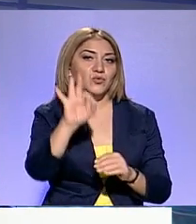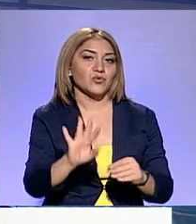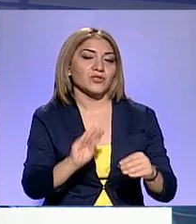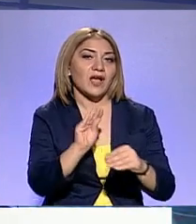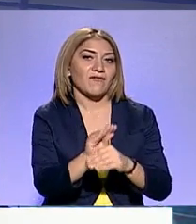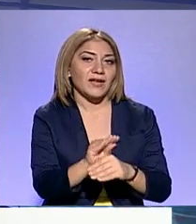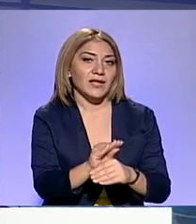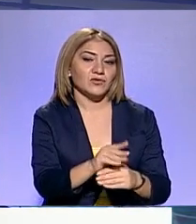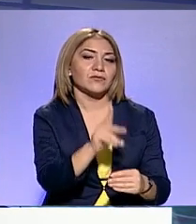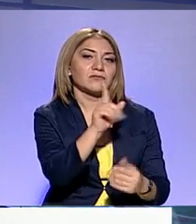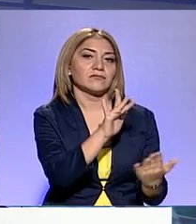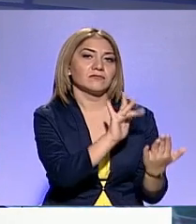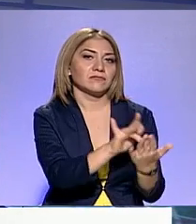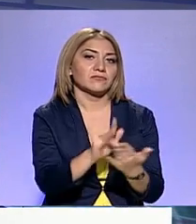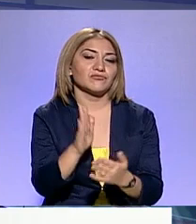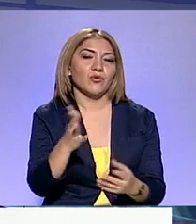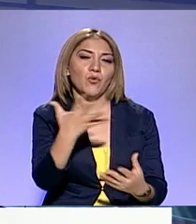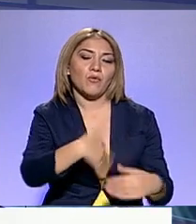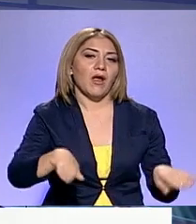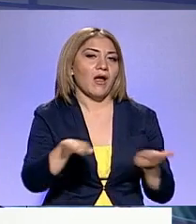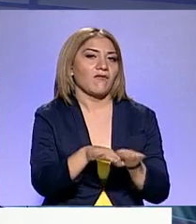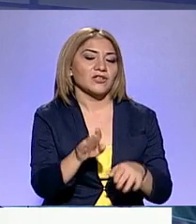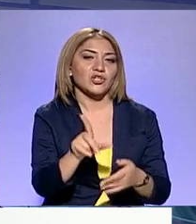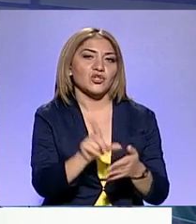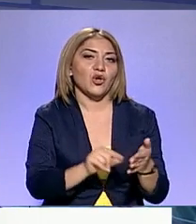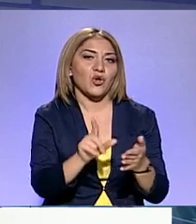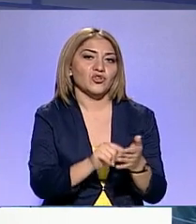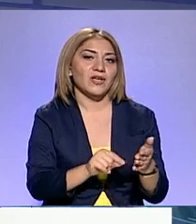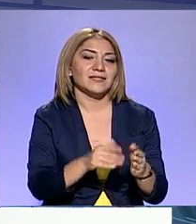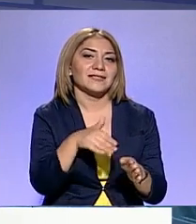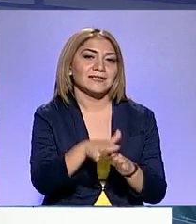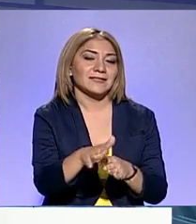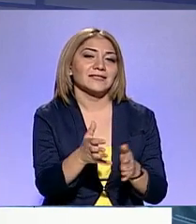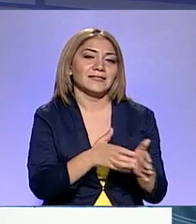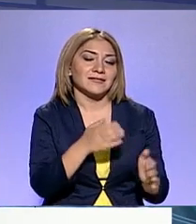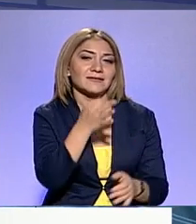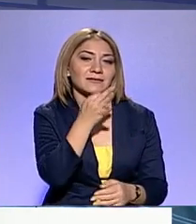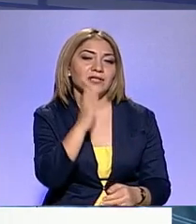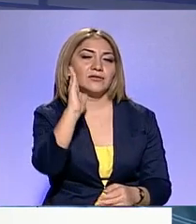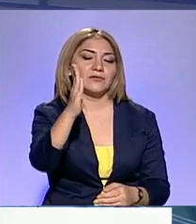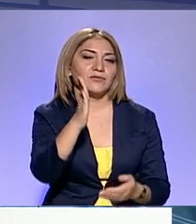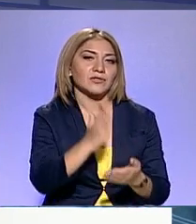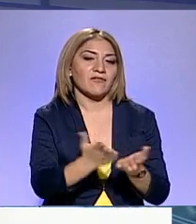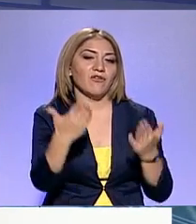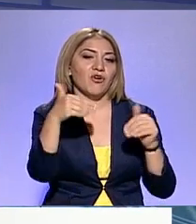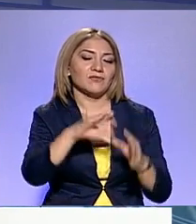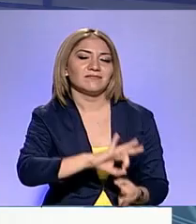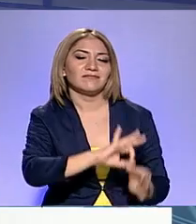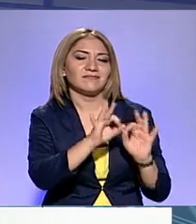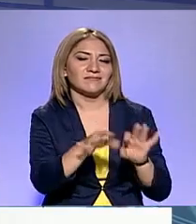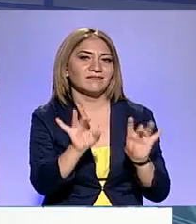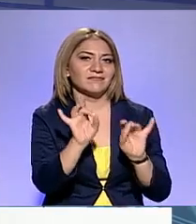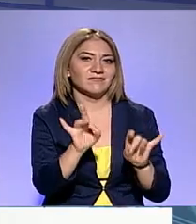ավելացումը թիրախային կլինի։ Թոշակառուների սպառողական զամբյուղը դեռ թերի կլցվի, բայց հեռանկար կա։ Որոշման դրույթները լուրերին մեկնաբանել